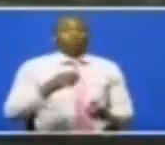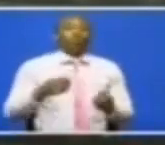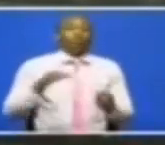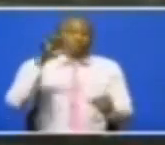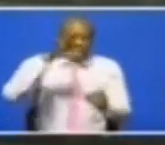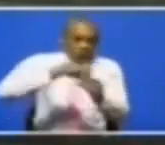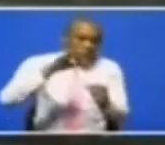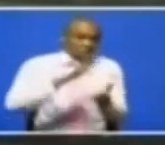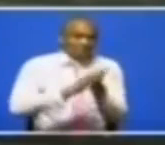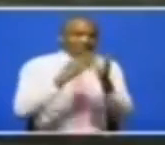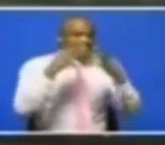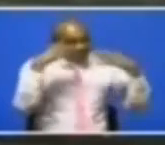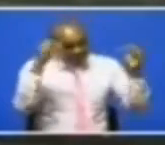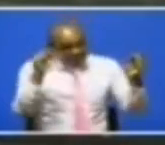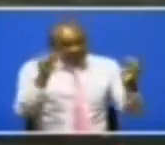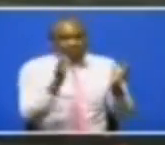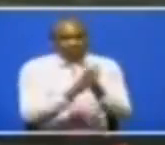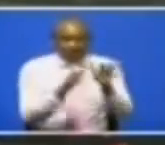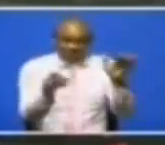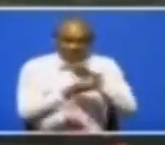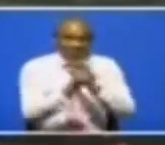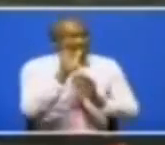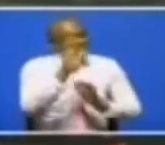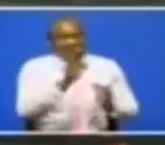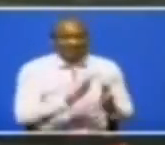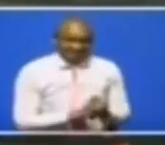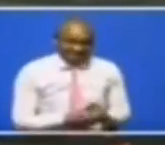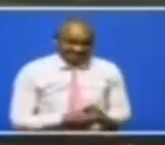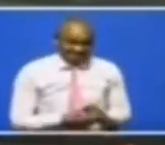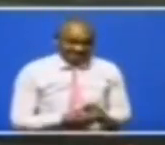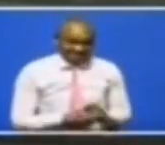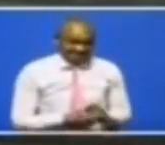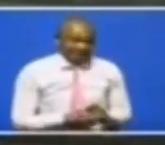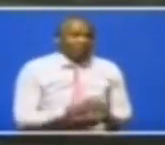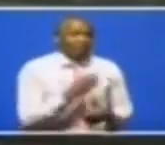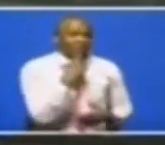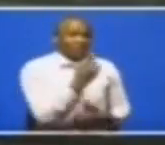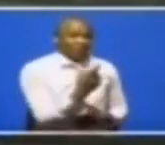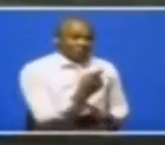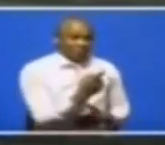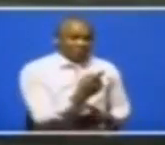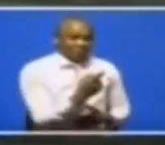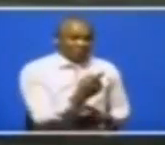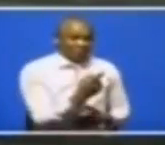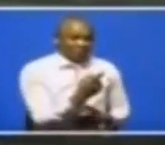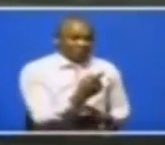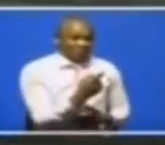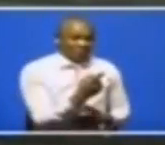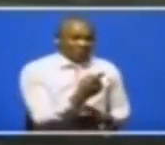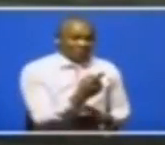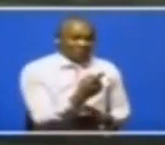rais, achaguliwe makamu wake. Sasa